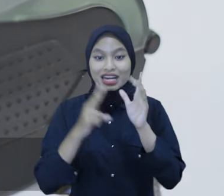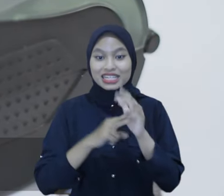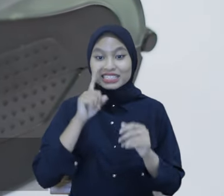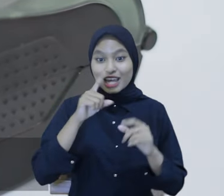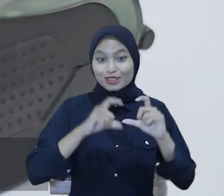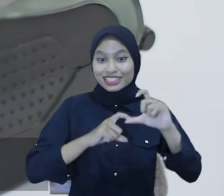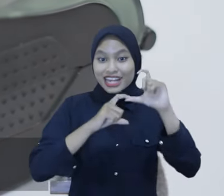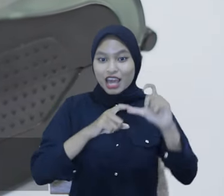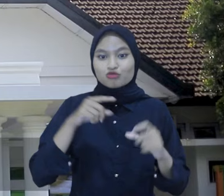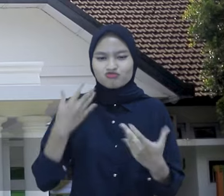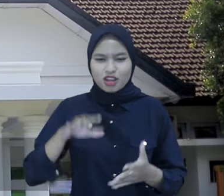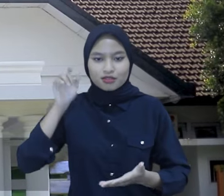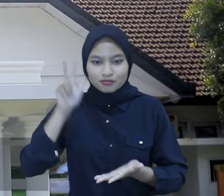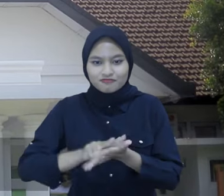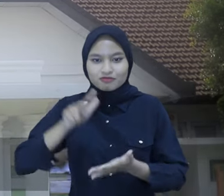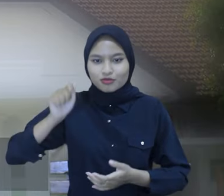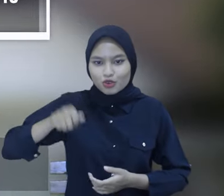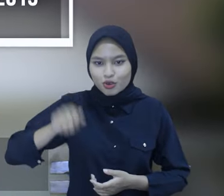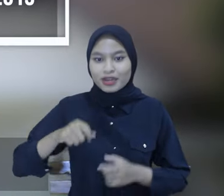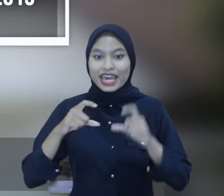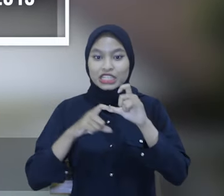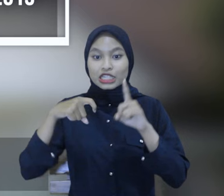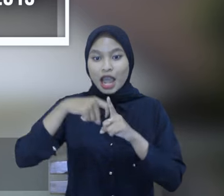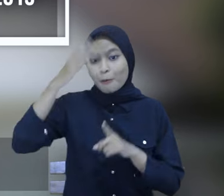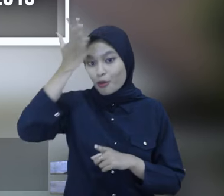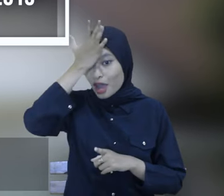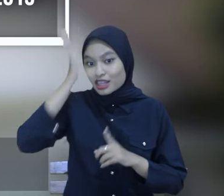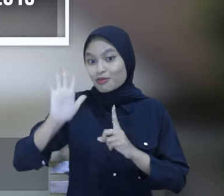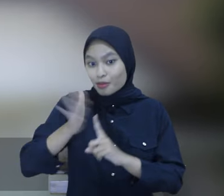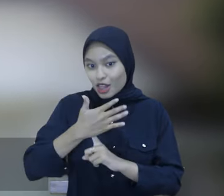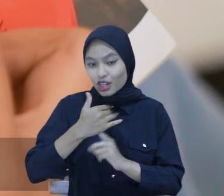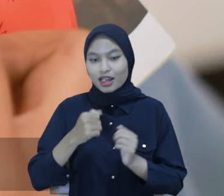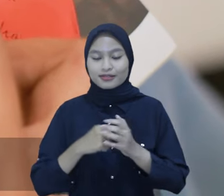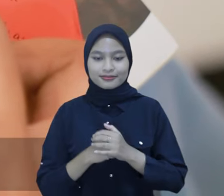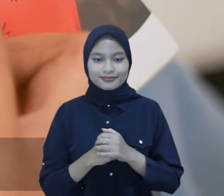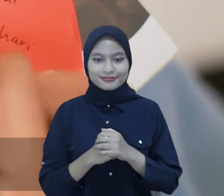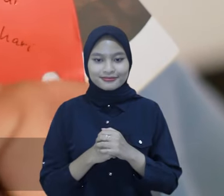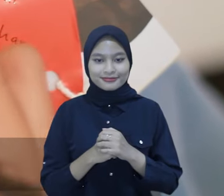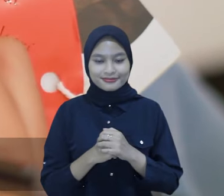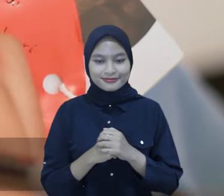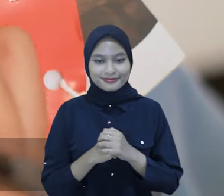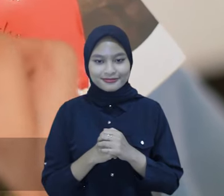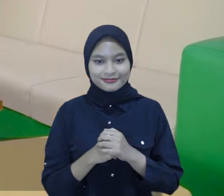dan mendapatkan legalitas dengan SK Bupati Bantul.